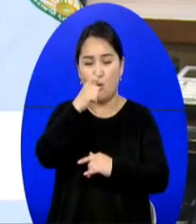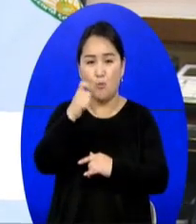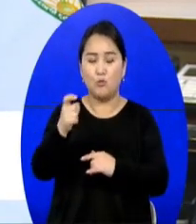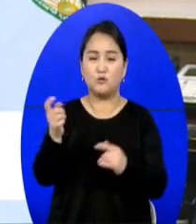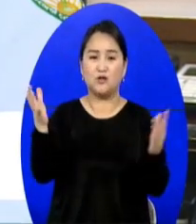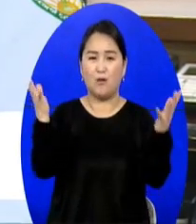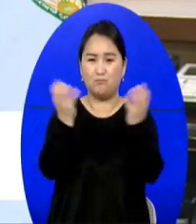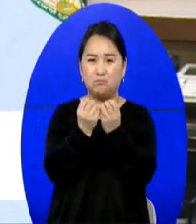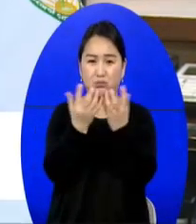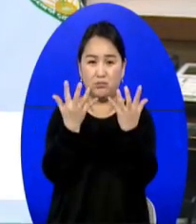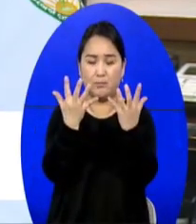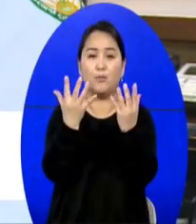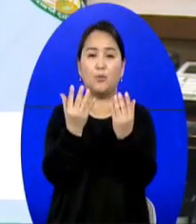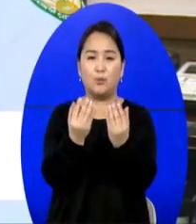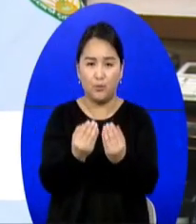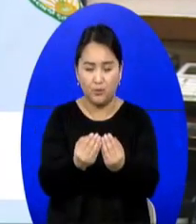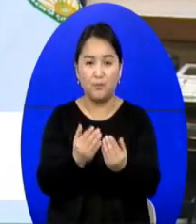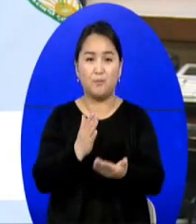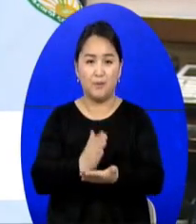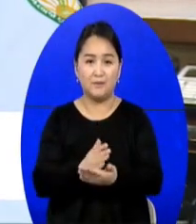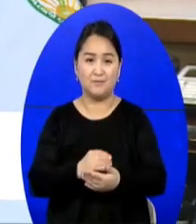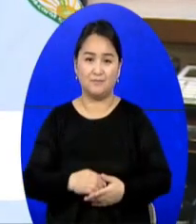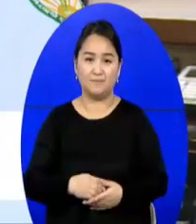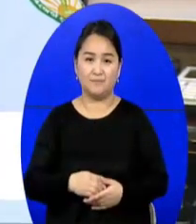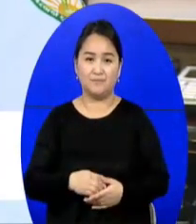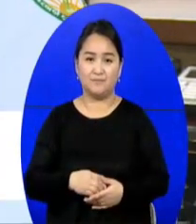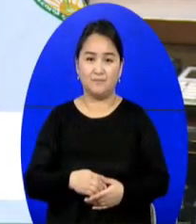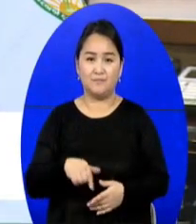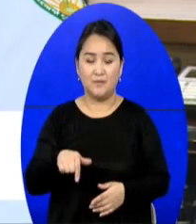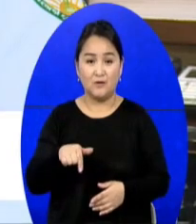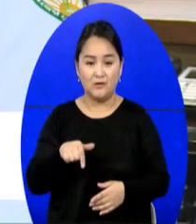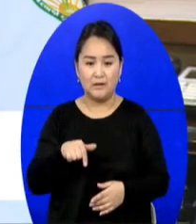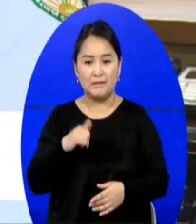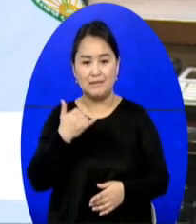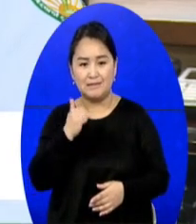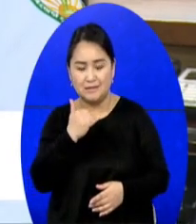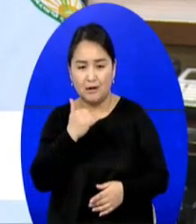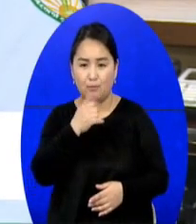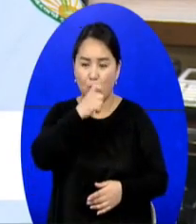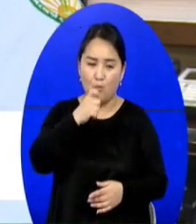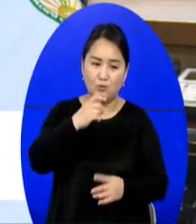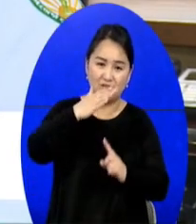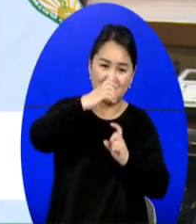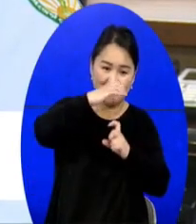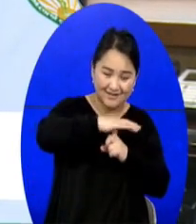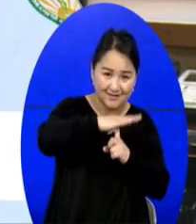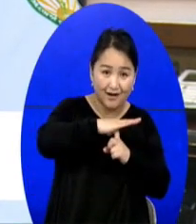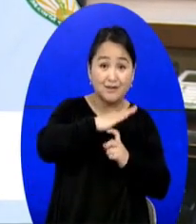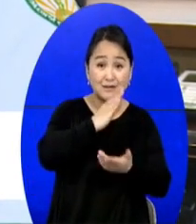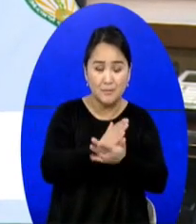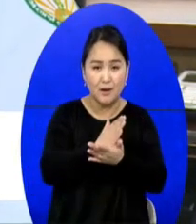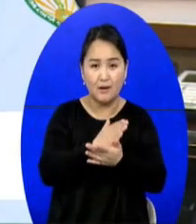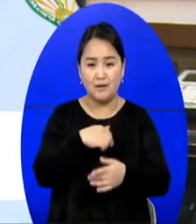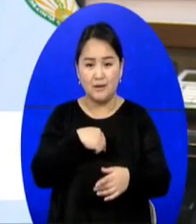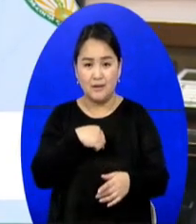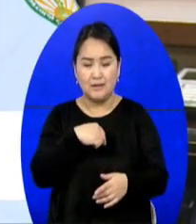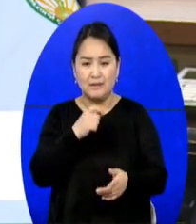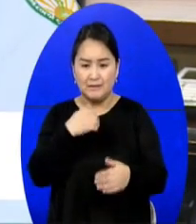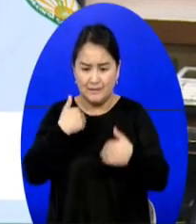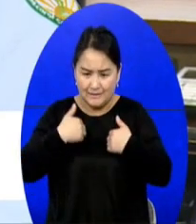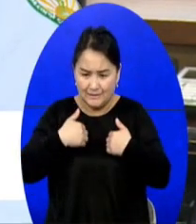эмчлүүлэх хүмүүсийн тоог бол тодорхой хэмжээнд бас хязгаарлалж байна. Яг зайлшгүй шинээр гэмтэж ирж байгаа хүмүүсийг зайлшгүй одоо мэсцлийн